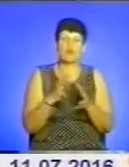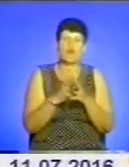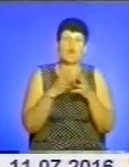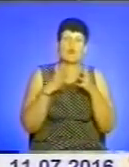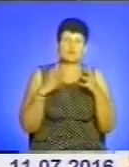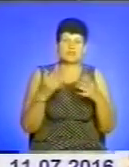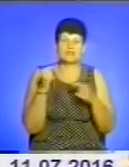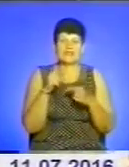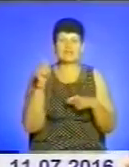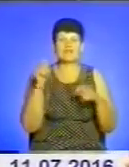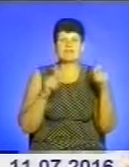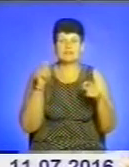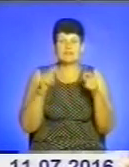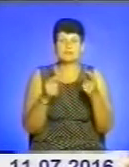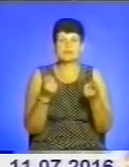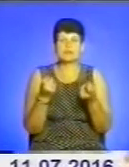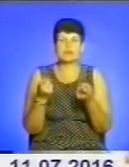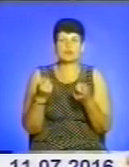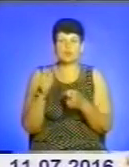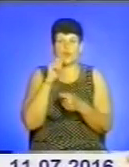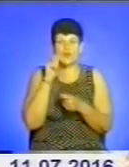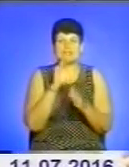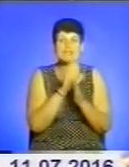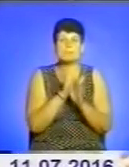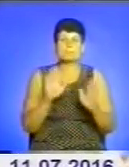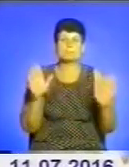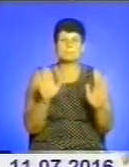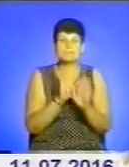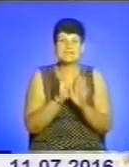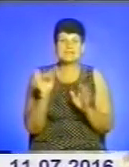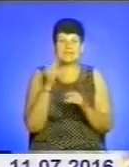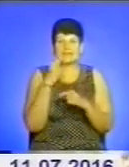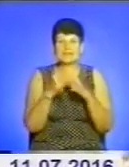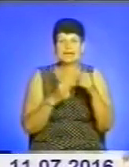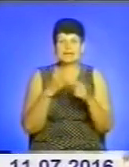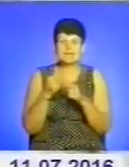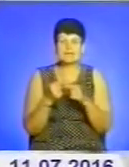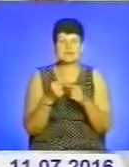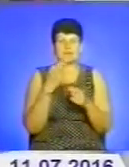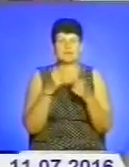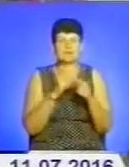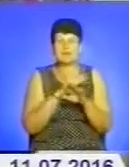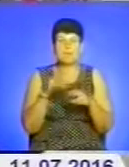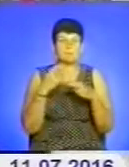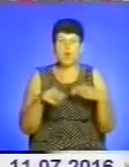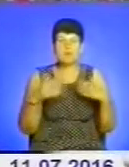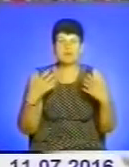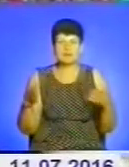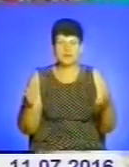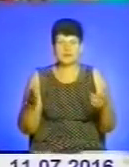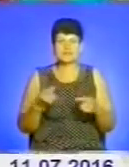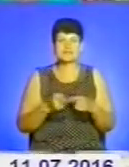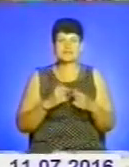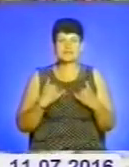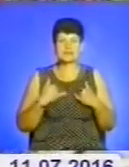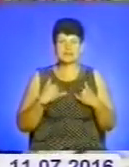таких фестивалів, щоб залучали, щоб українська пісня і традиції, і звичаї не пропадали. Це для нас подія.